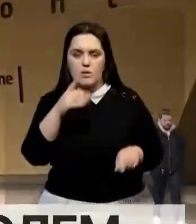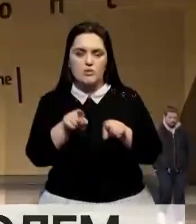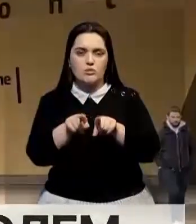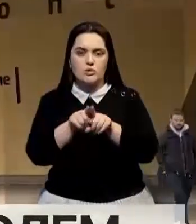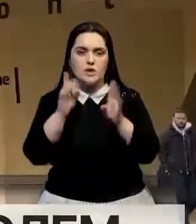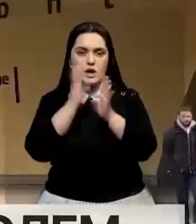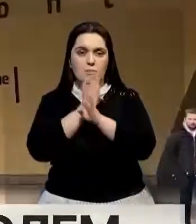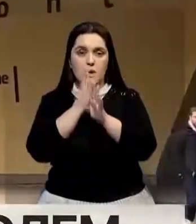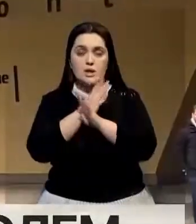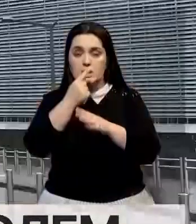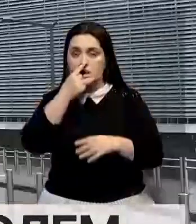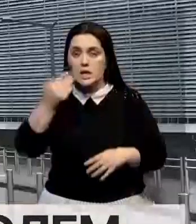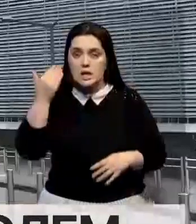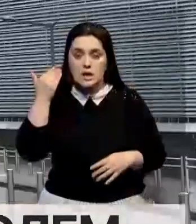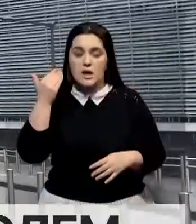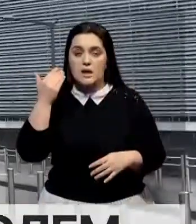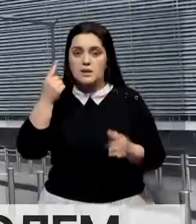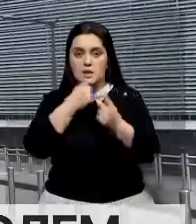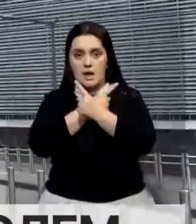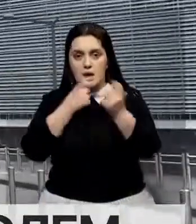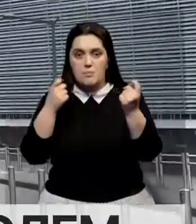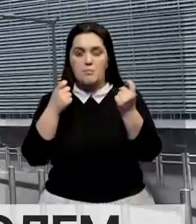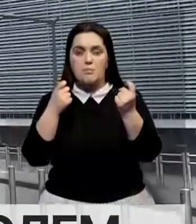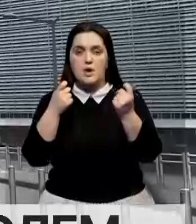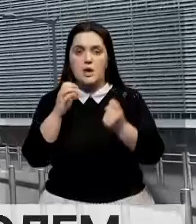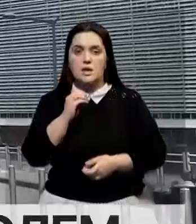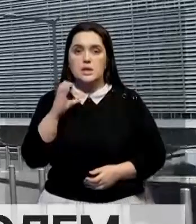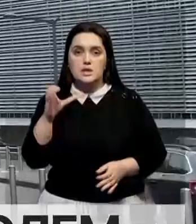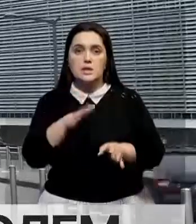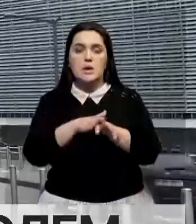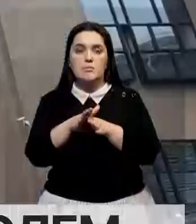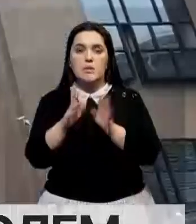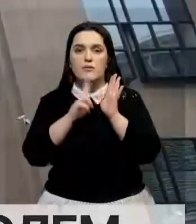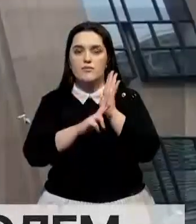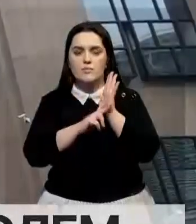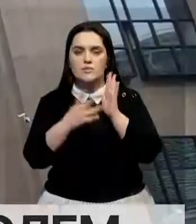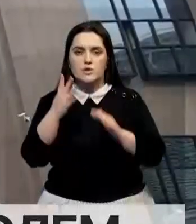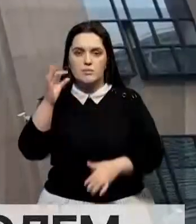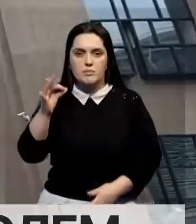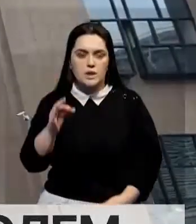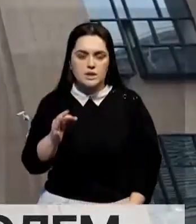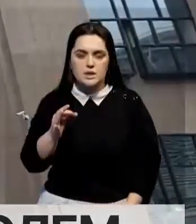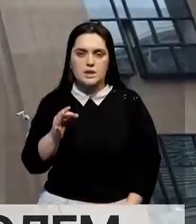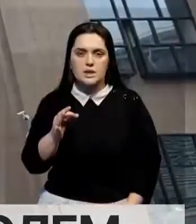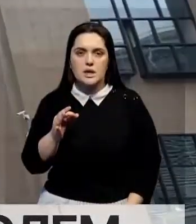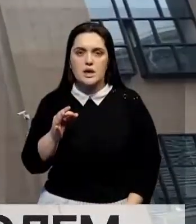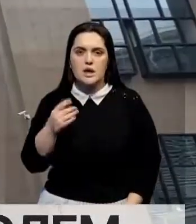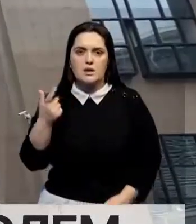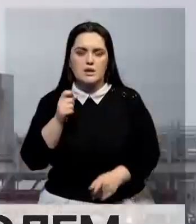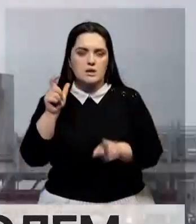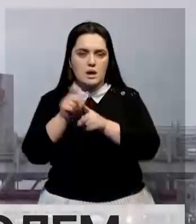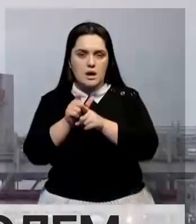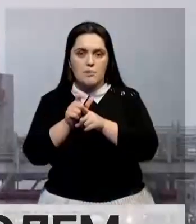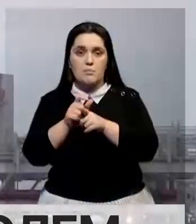К слову, на днях в Еврокомиссии сообщили, что газохранилища ЕС заполнены на 84%. То бишь, скорее всего,